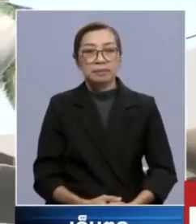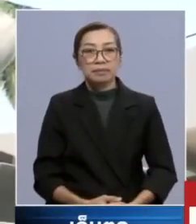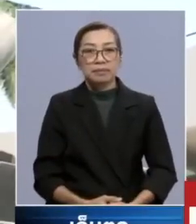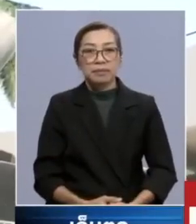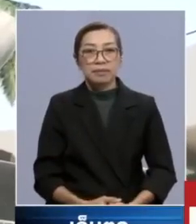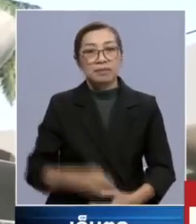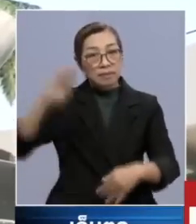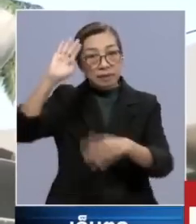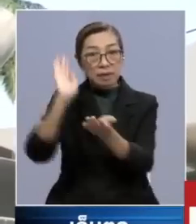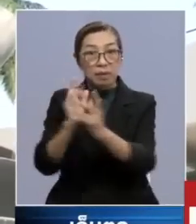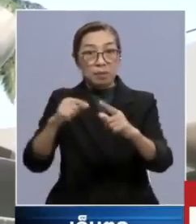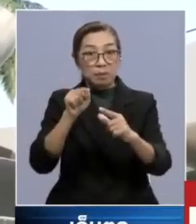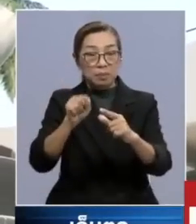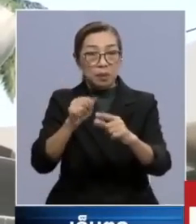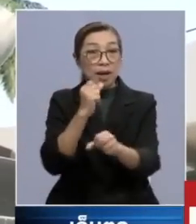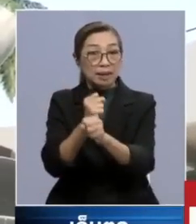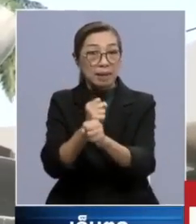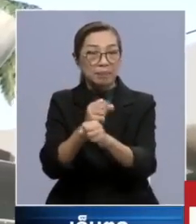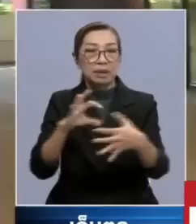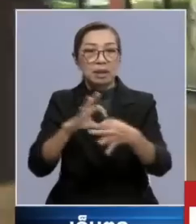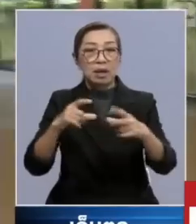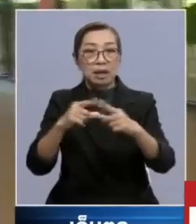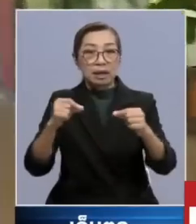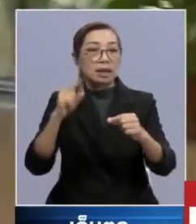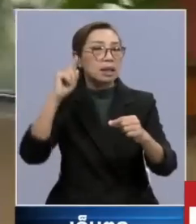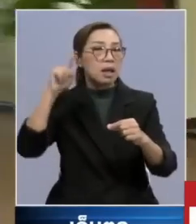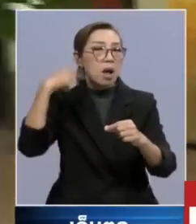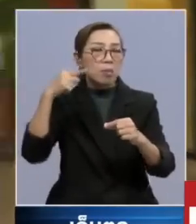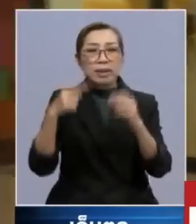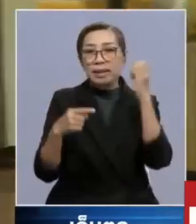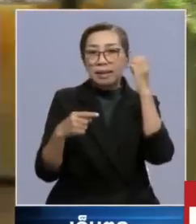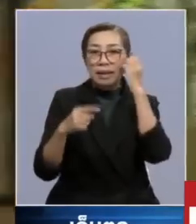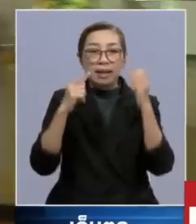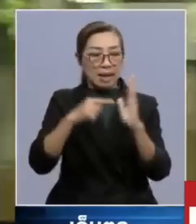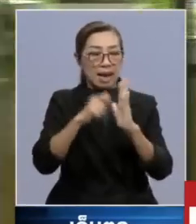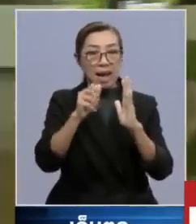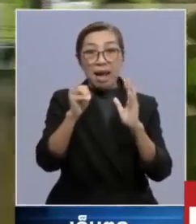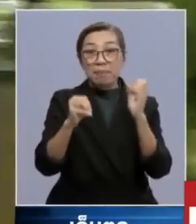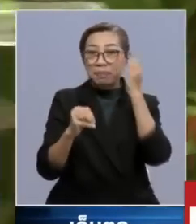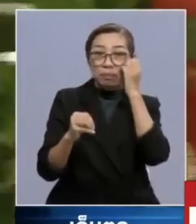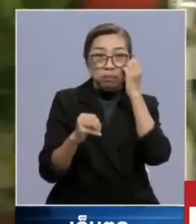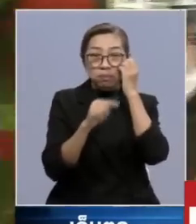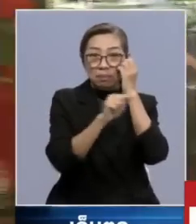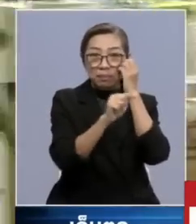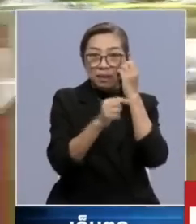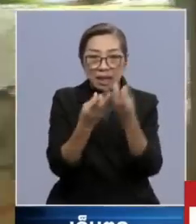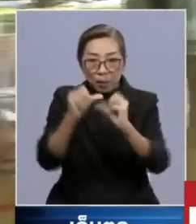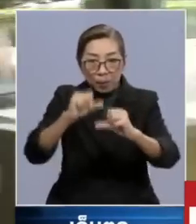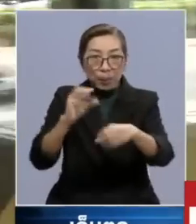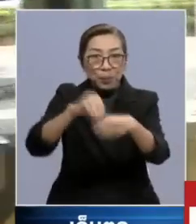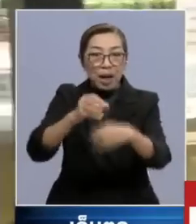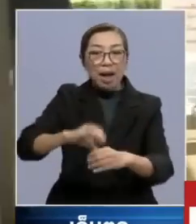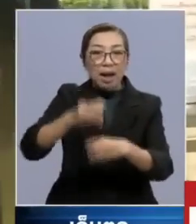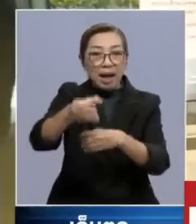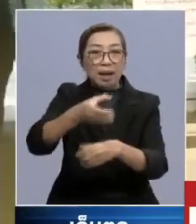โดยความคืบหน้าในคดีนางสราลัตหรือว่าแอมผู้ต้องหาในคดีฆ่าวางยาไซยาไนด์เนี่ยนะคะก็มีรายงานว่าขณะนี้ออกหมายจับแอมไปแล้ว